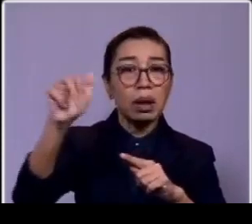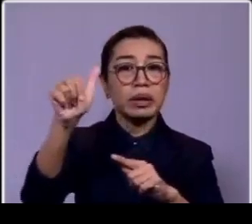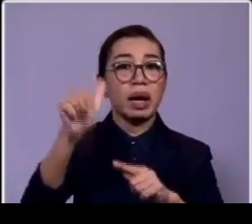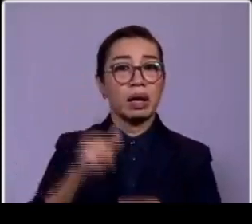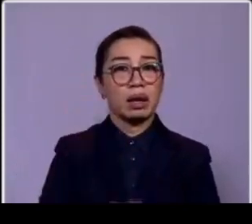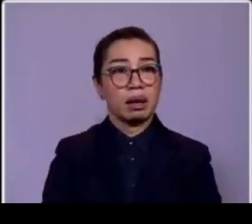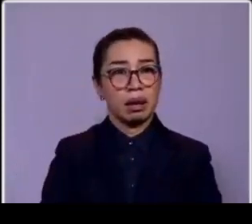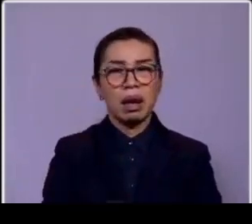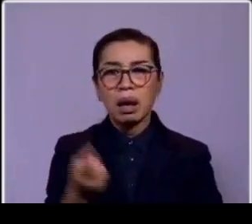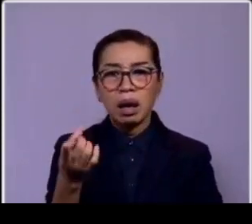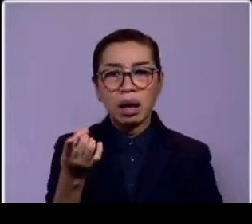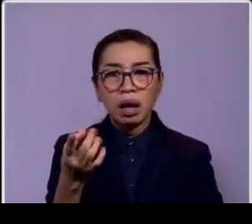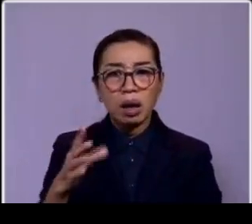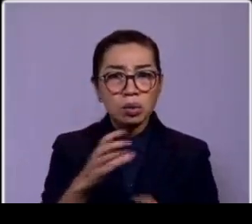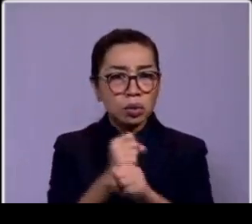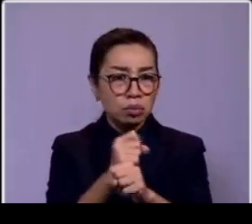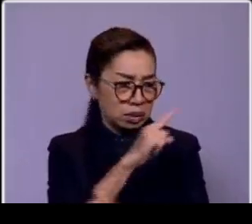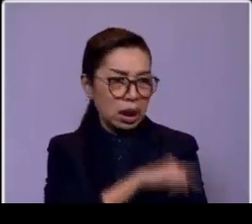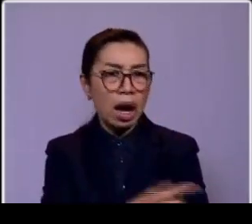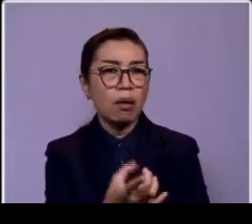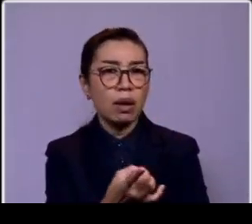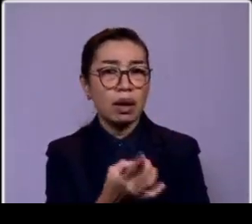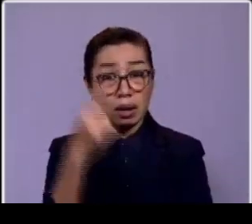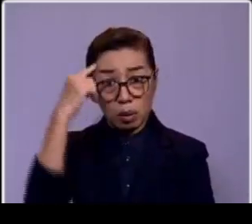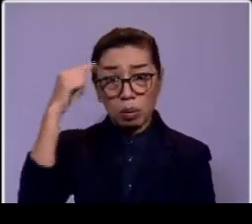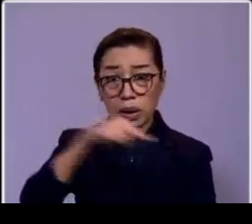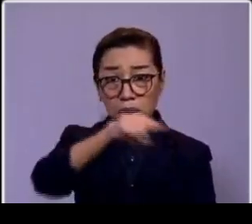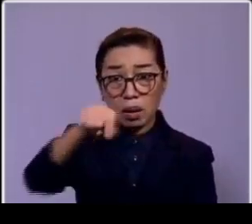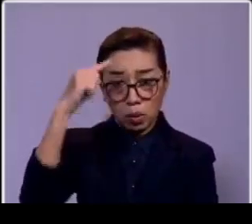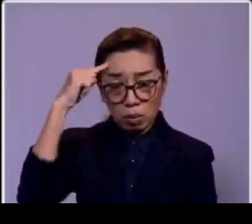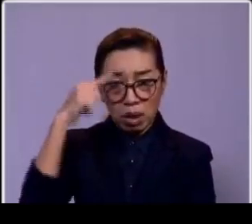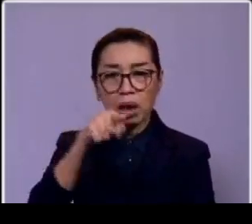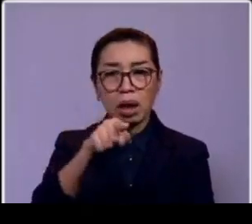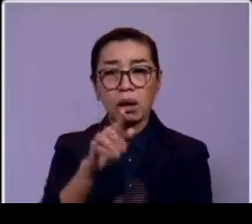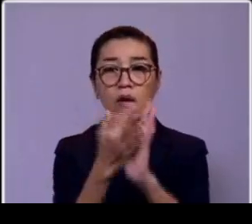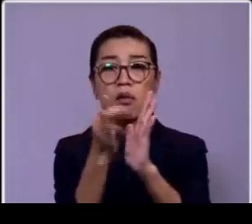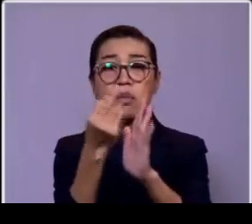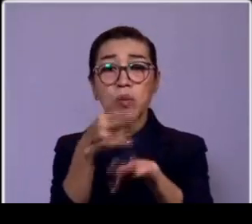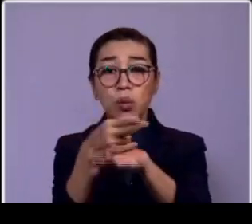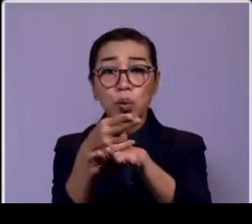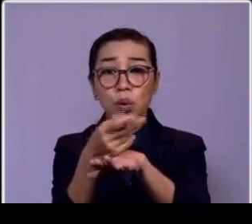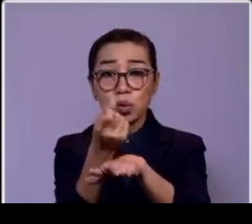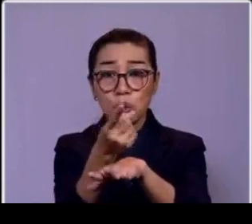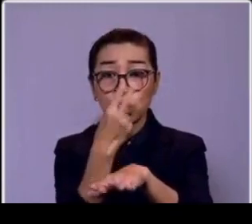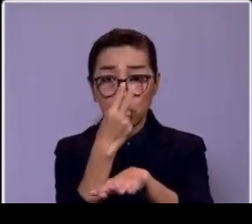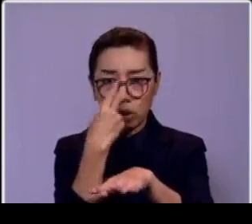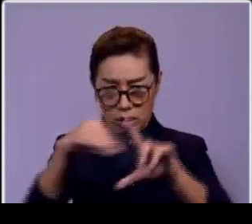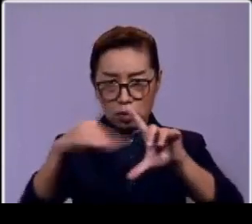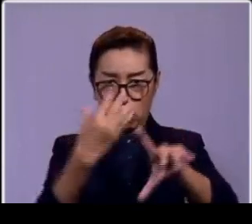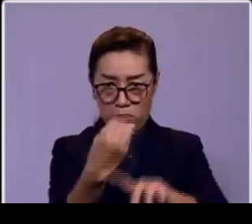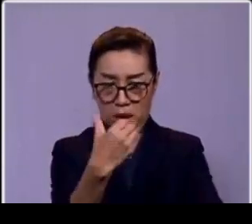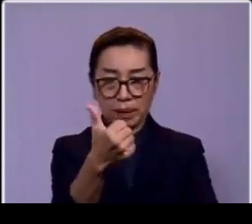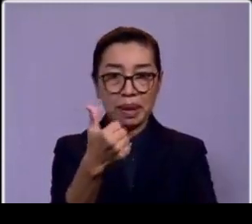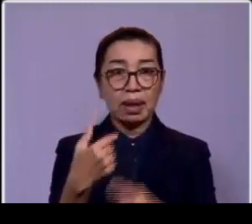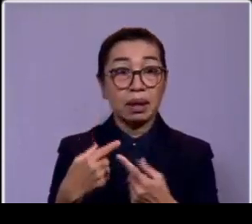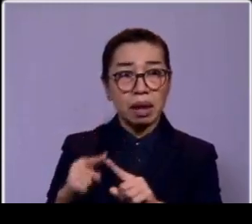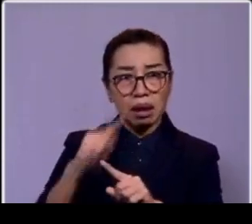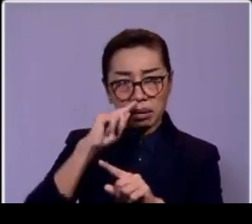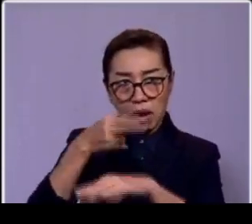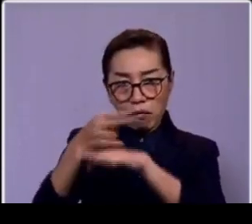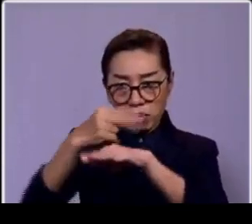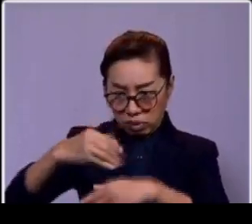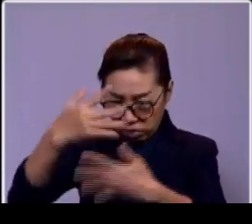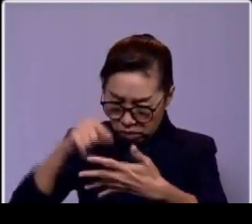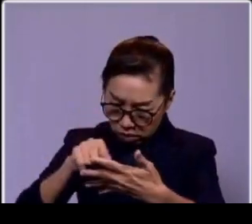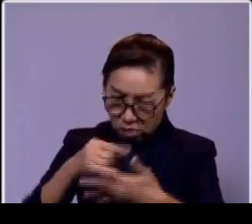งงไหมคะ มันคืออะไรอะวานิสาคุณผู้ชม Facebook Live บอกเราหน่อย ก็ยังไม่รู้ค่ะแต่มีคนเขียนมาบอกว่าเอ๊ะ